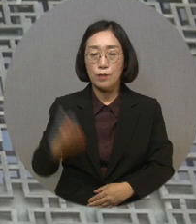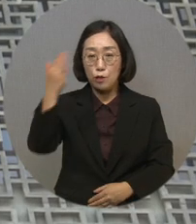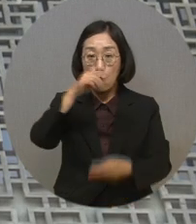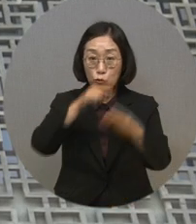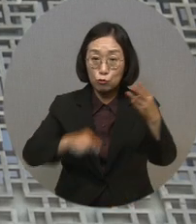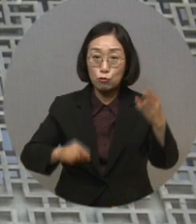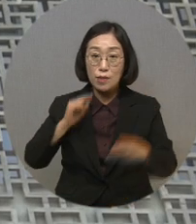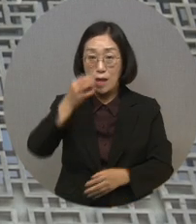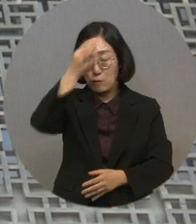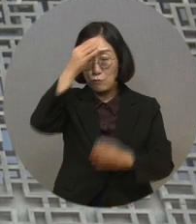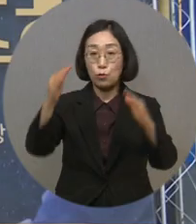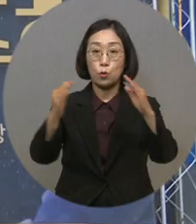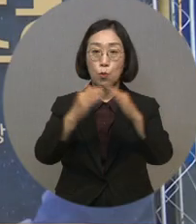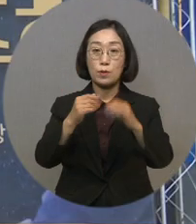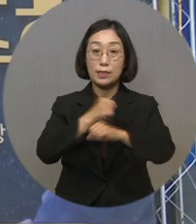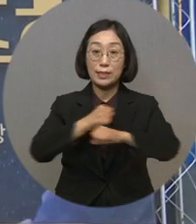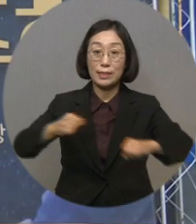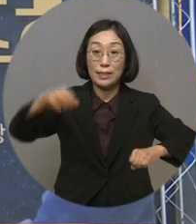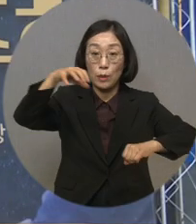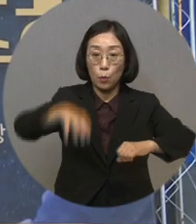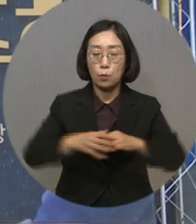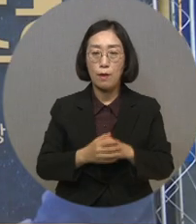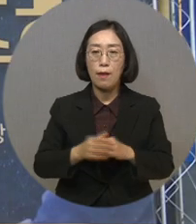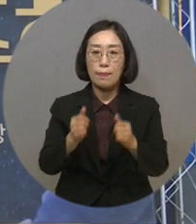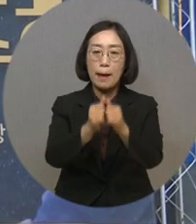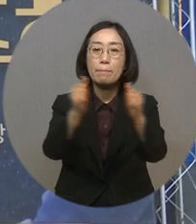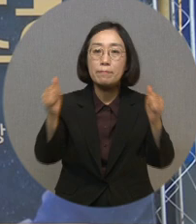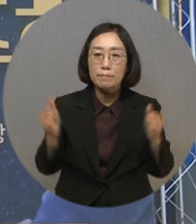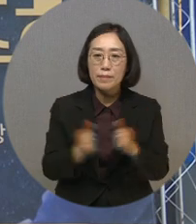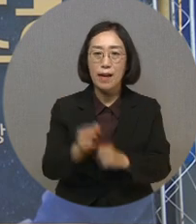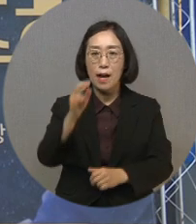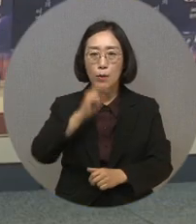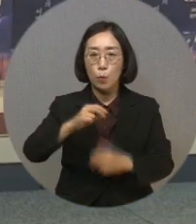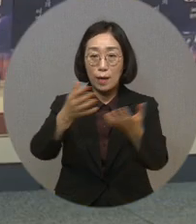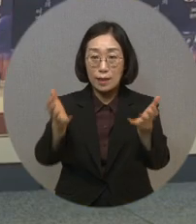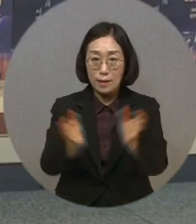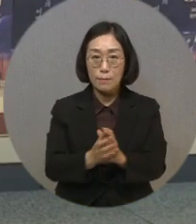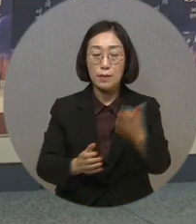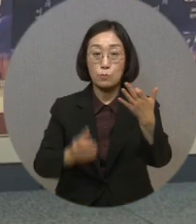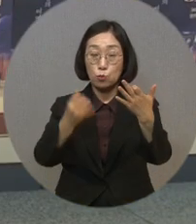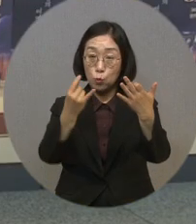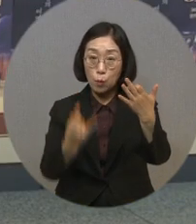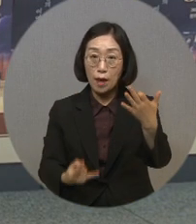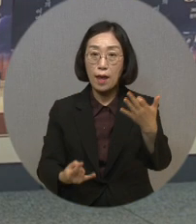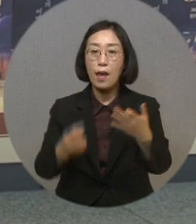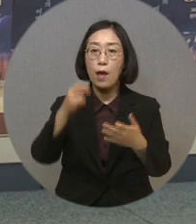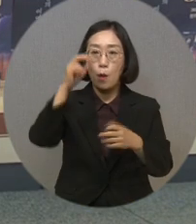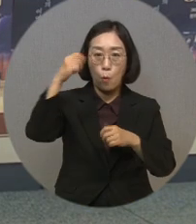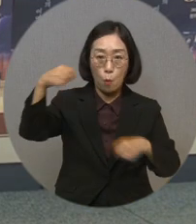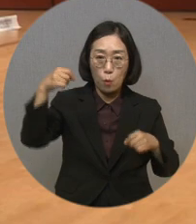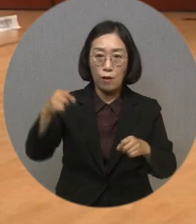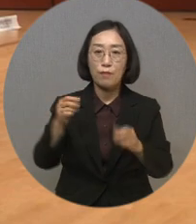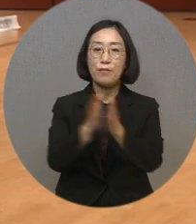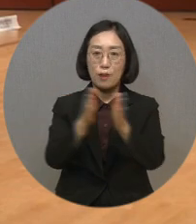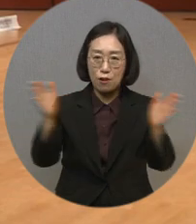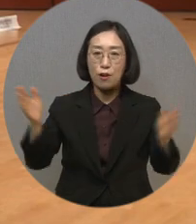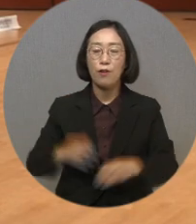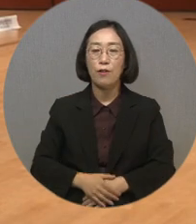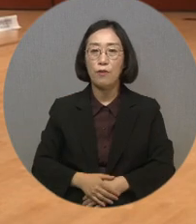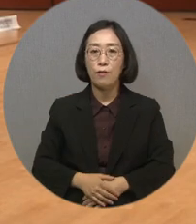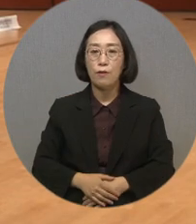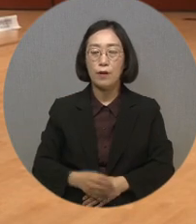청주예술의 전당 대공연장에서 청주 남성합창단의 제19회 정기연주회가 열렸습니다.